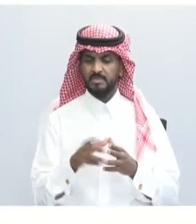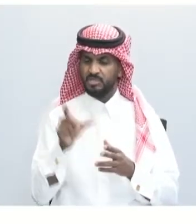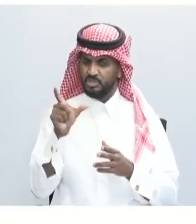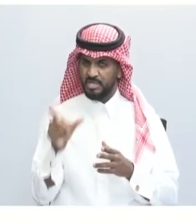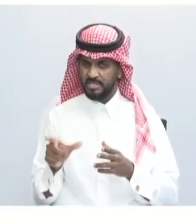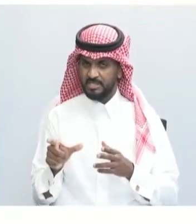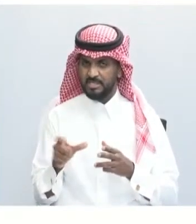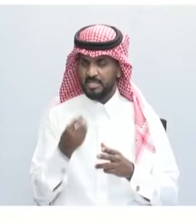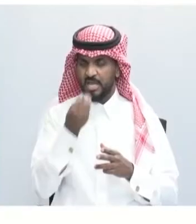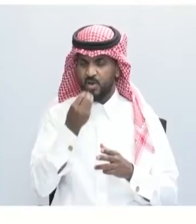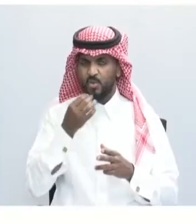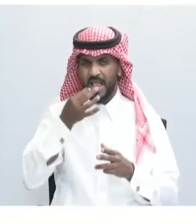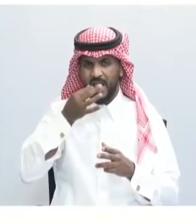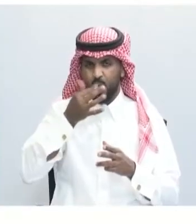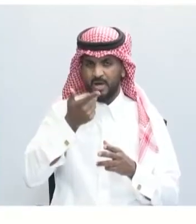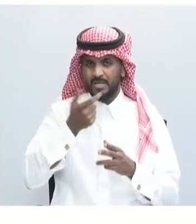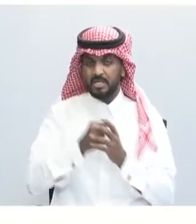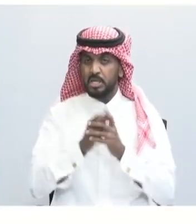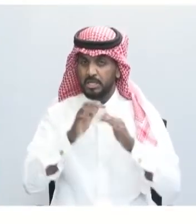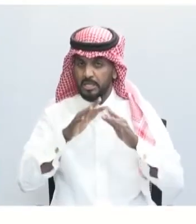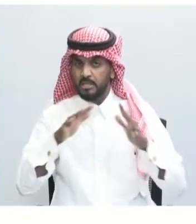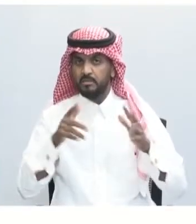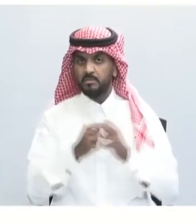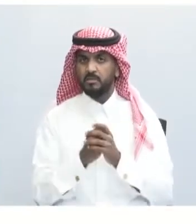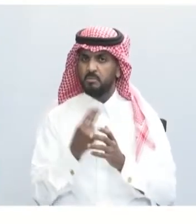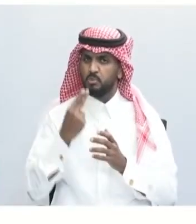شخص يتناول الحلويات بكثره